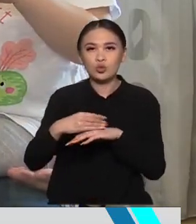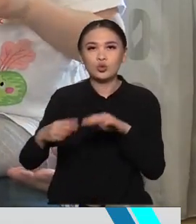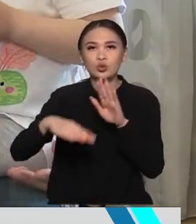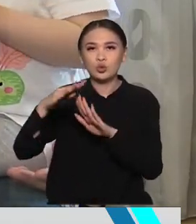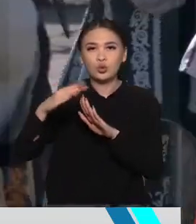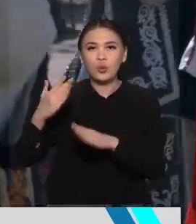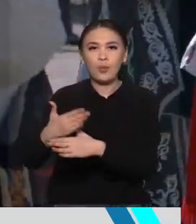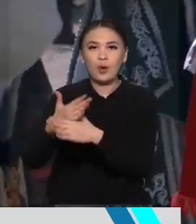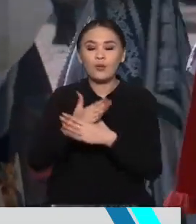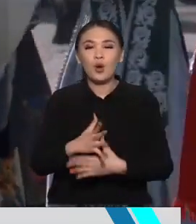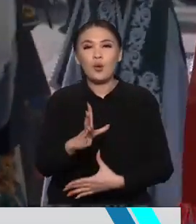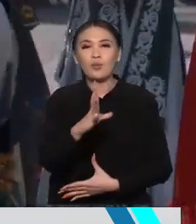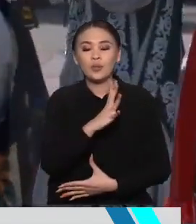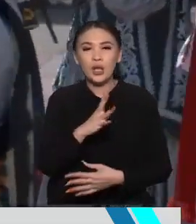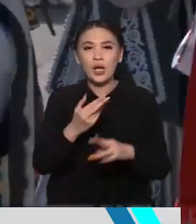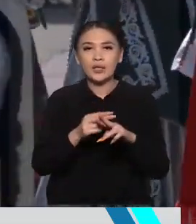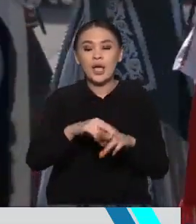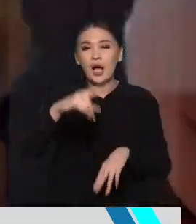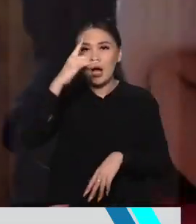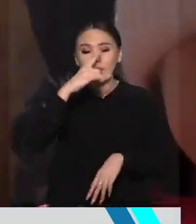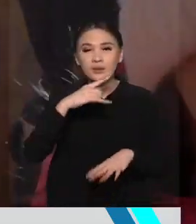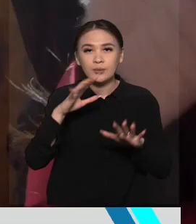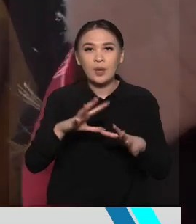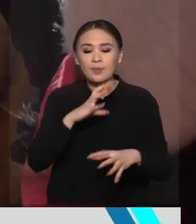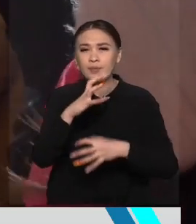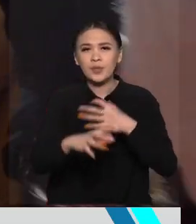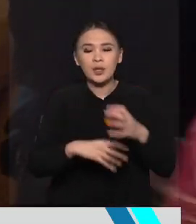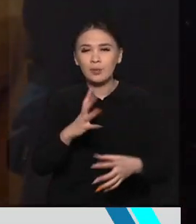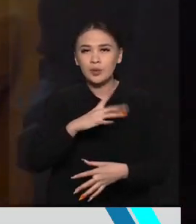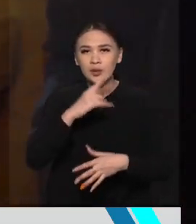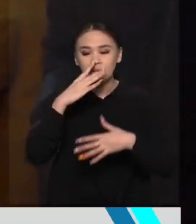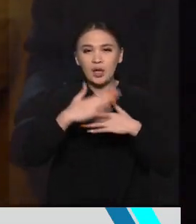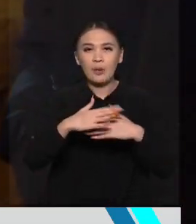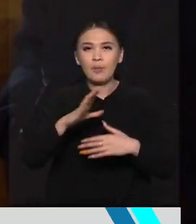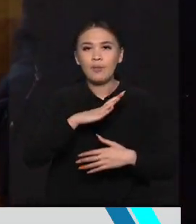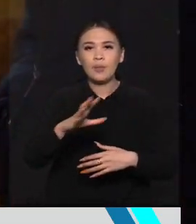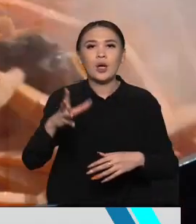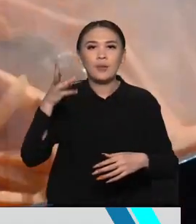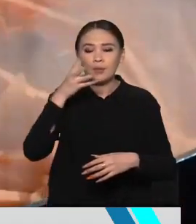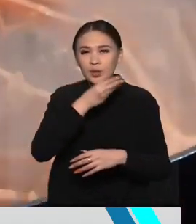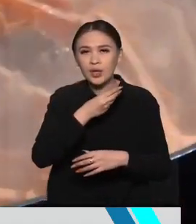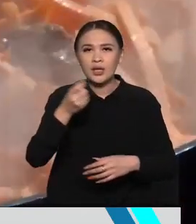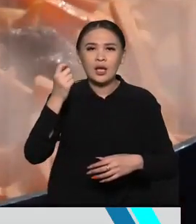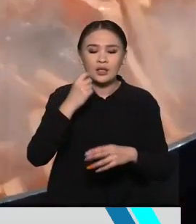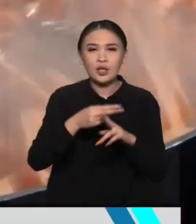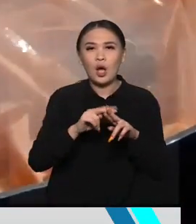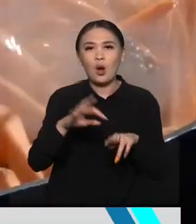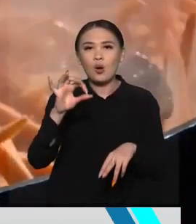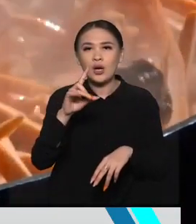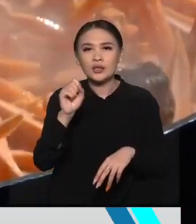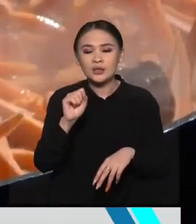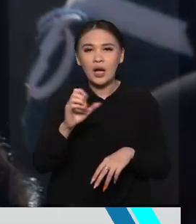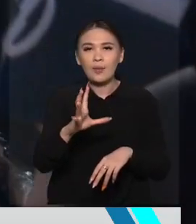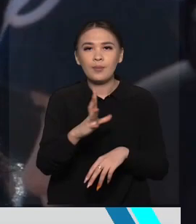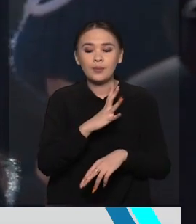языковые навыки. Действительно, именно в Казахстане всем миром буквально недавно на Пасху готовили бешбармак и яйца, а на праздник Ораза-Айт